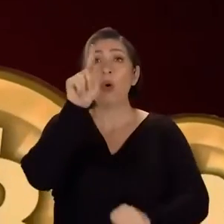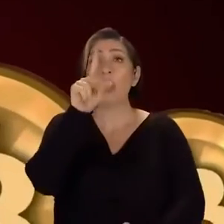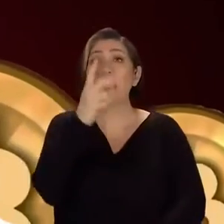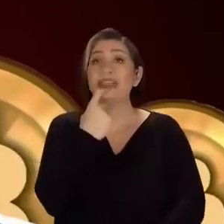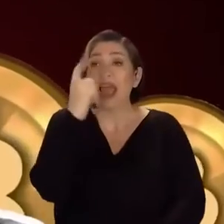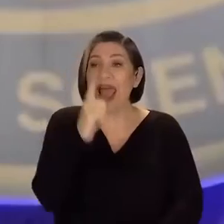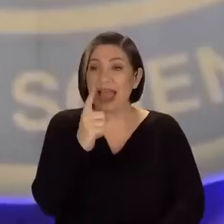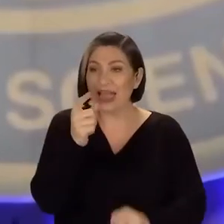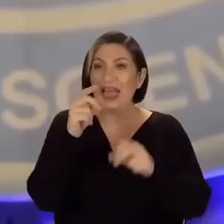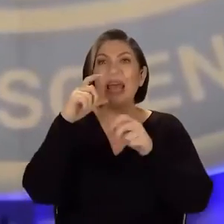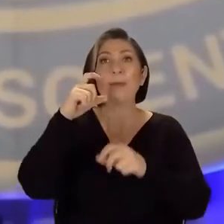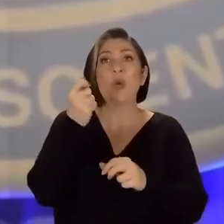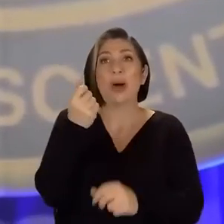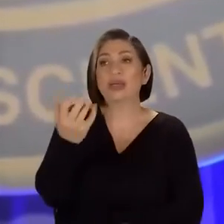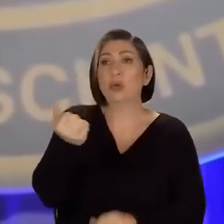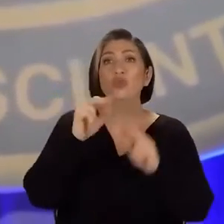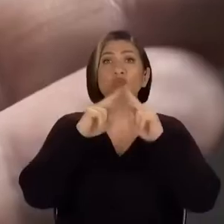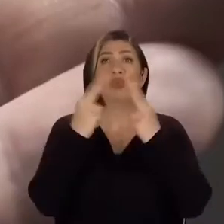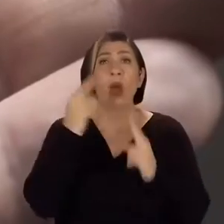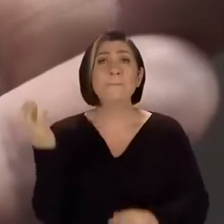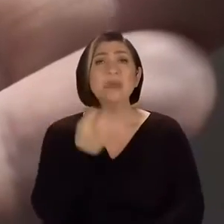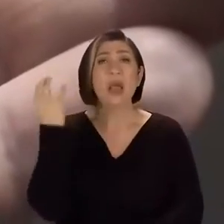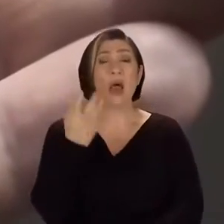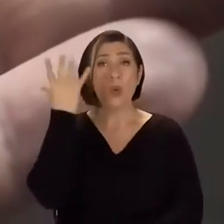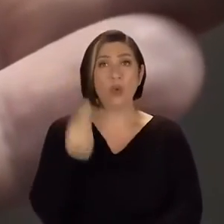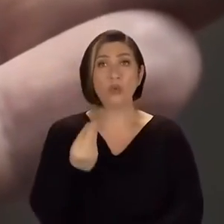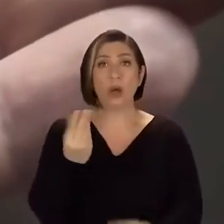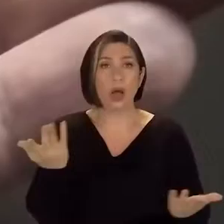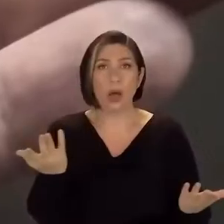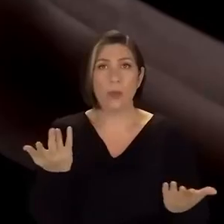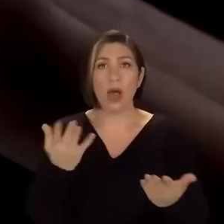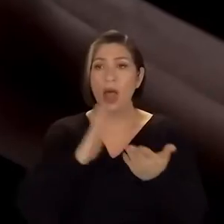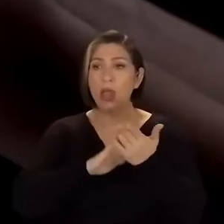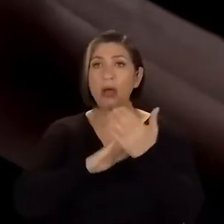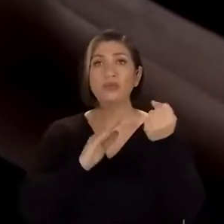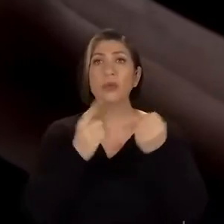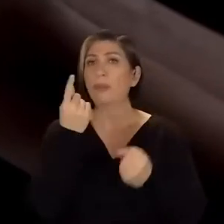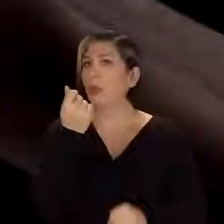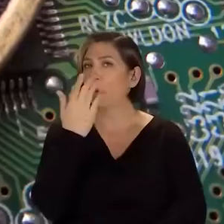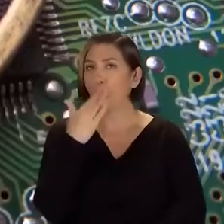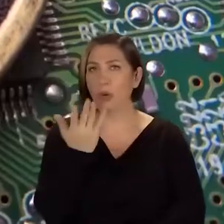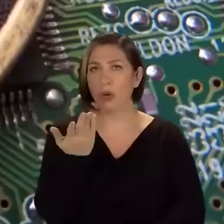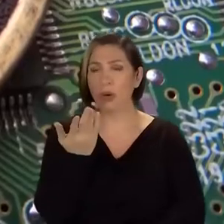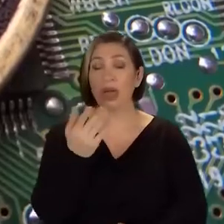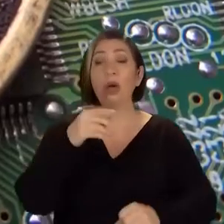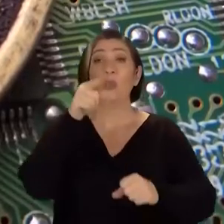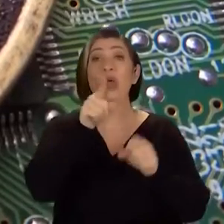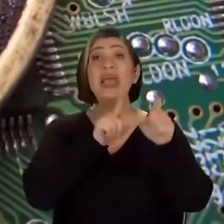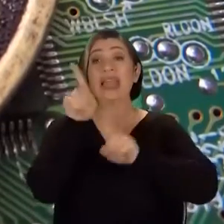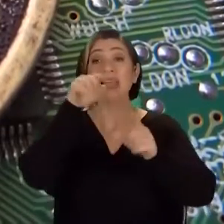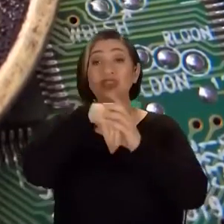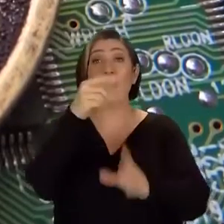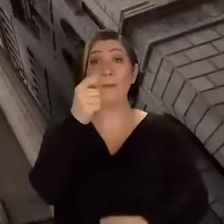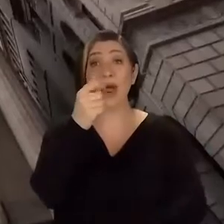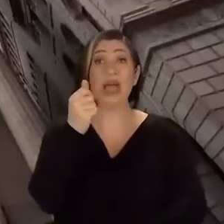kripto parasını alan genç dünya milyarderi oldu. Ama ortada elle tutulur bir para yoktu. Kripto paraların yıldız